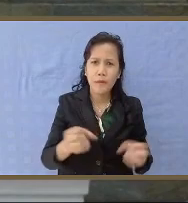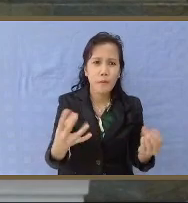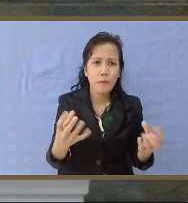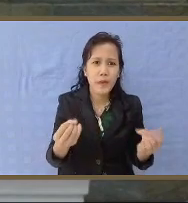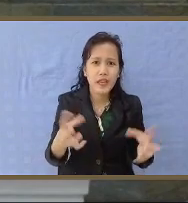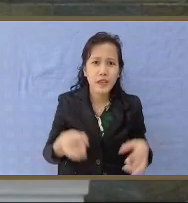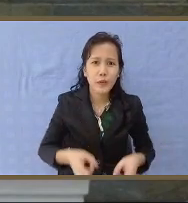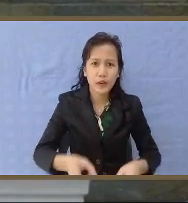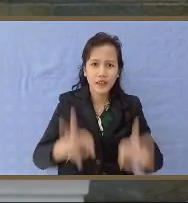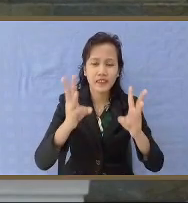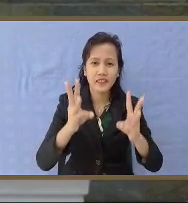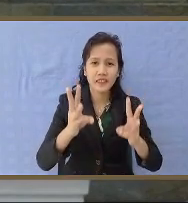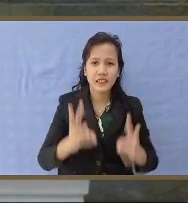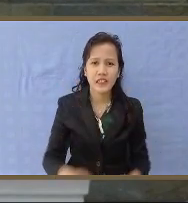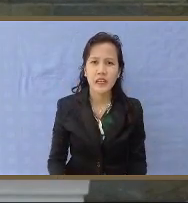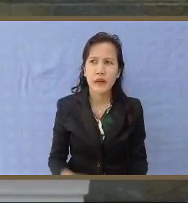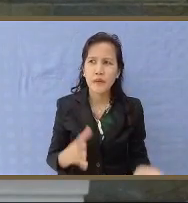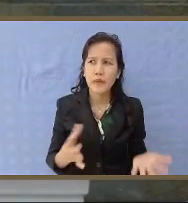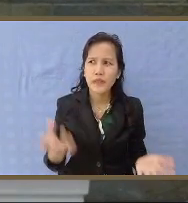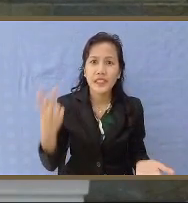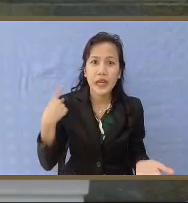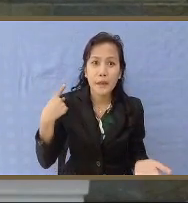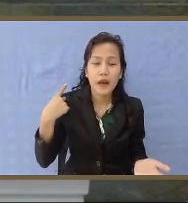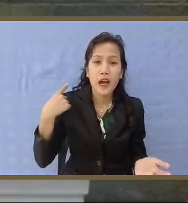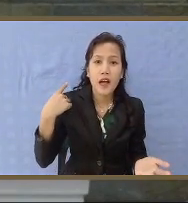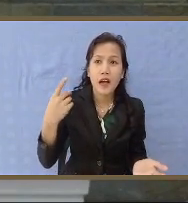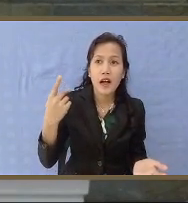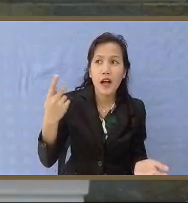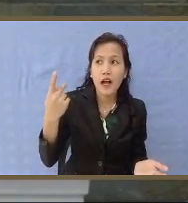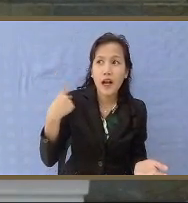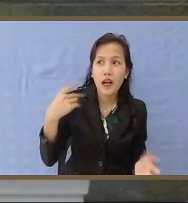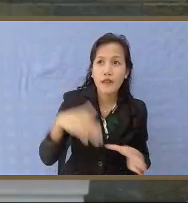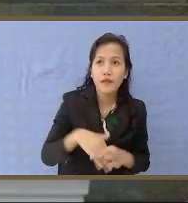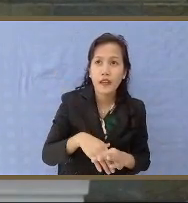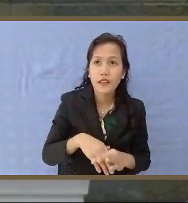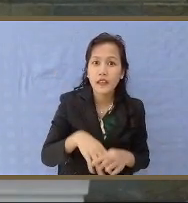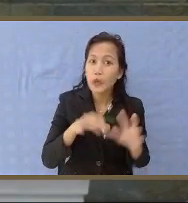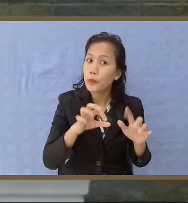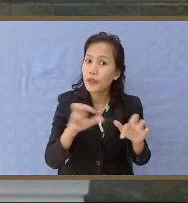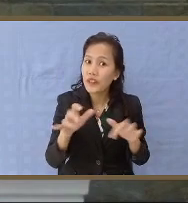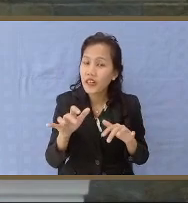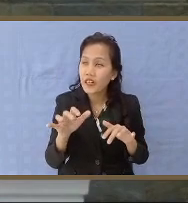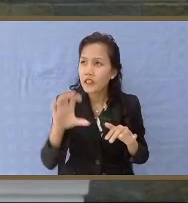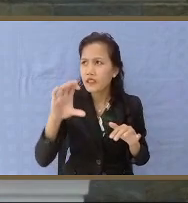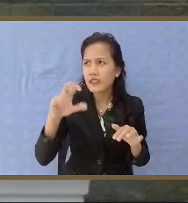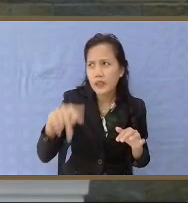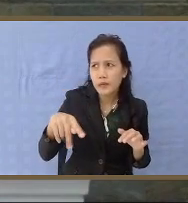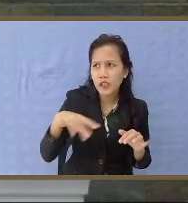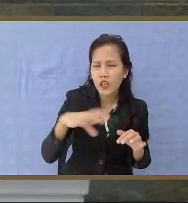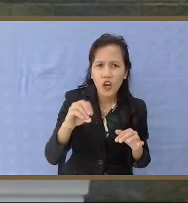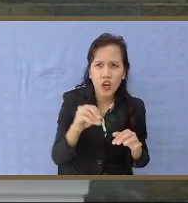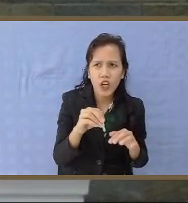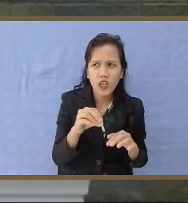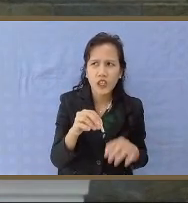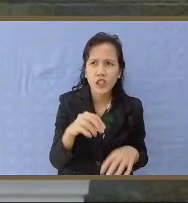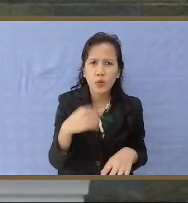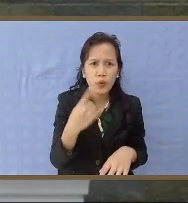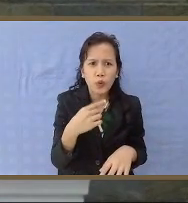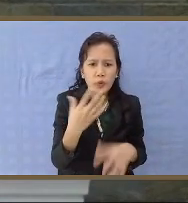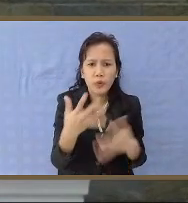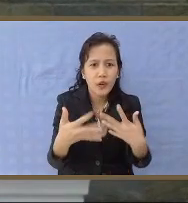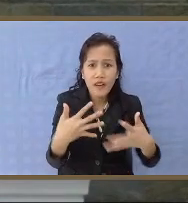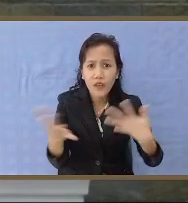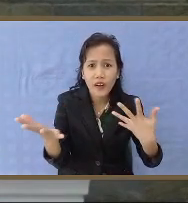mga philosophy ng mga tao, mga pinag-aralan nila dito sa lupa. Pero tandaan po natin, sino kaya kung